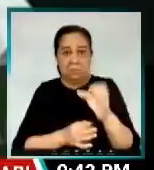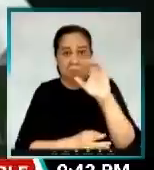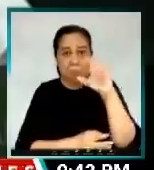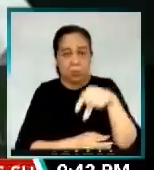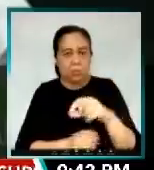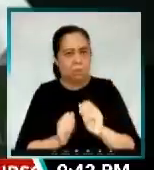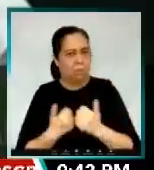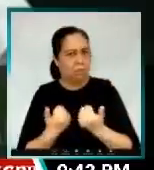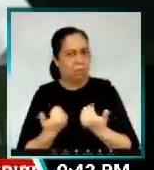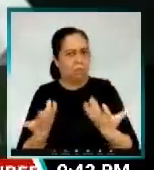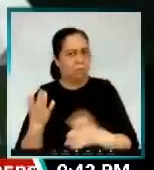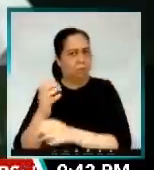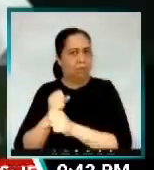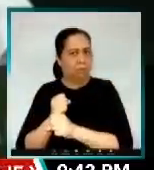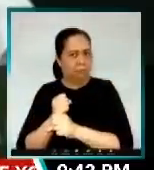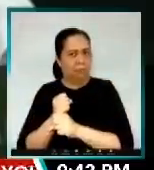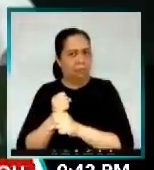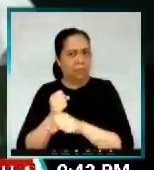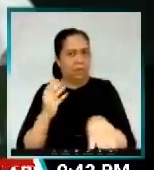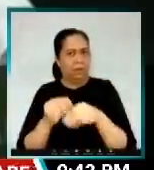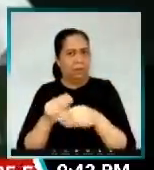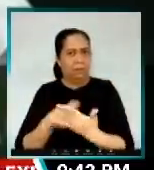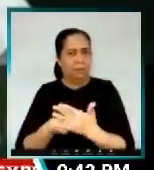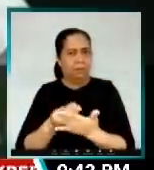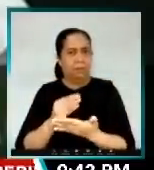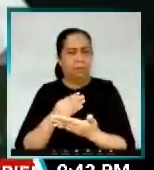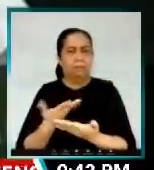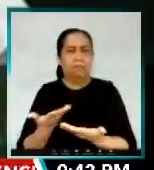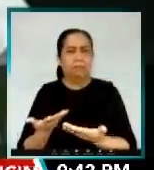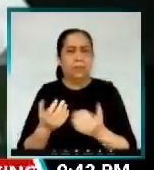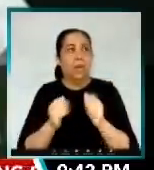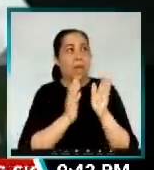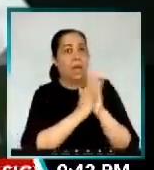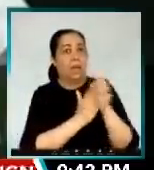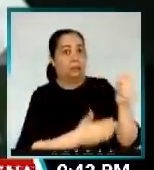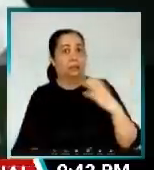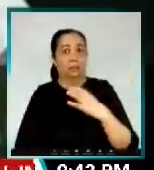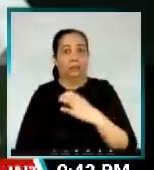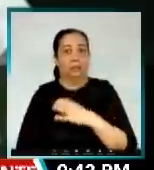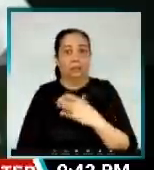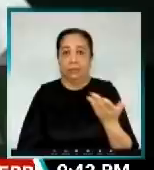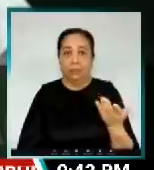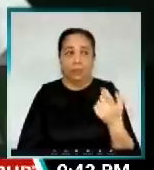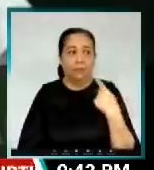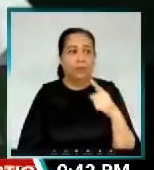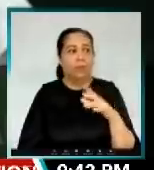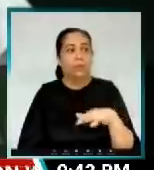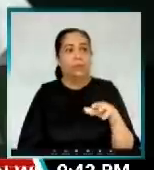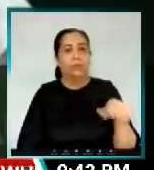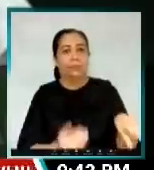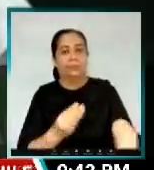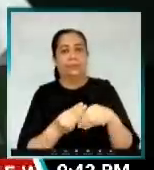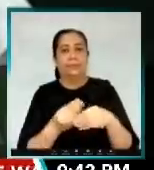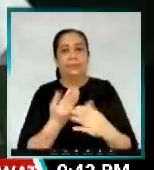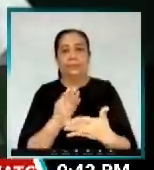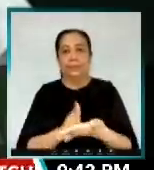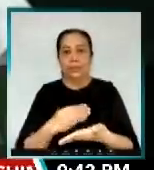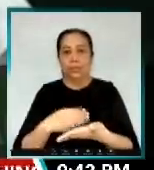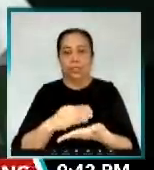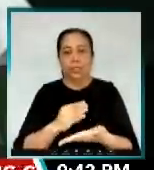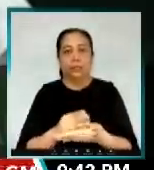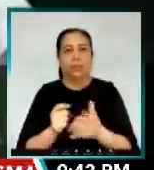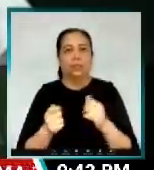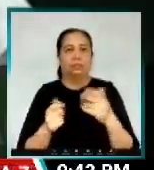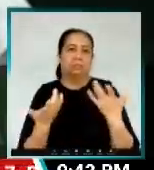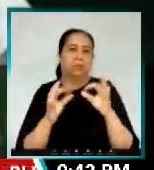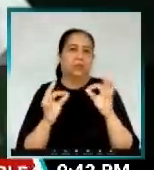going to get the budget? Well, we can always ask Congress, no, for a supplemental budget in the form perhaps of a